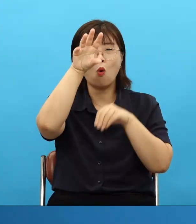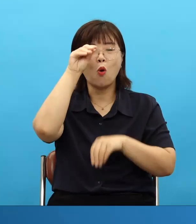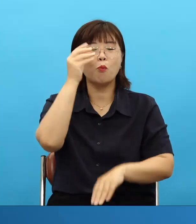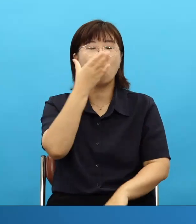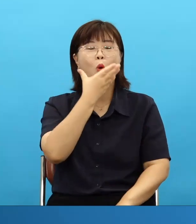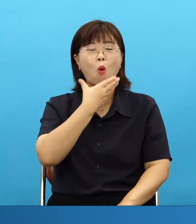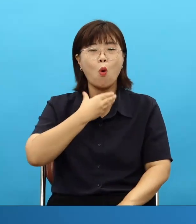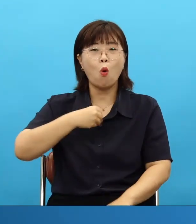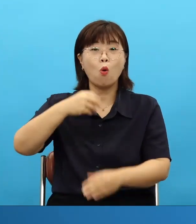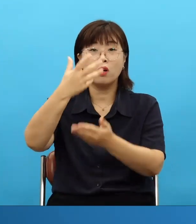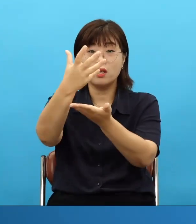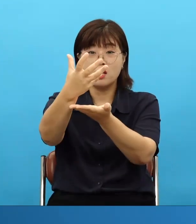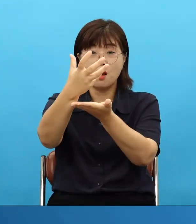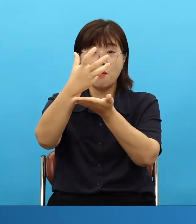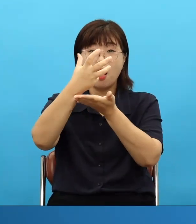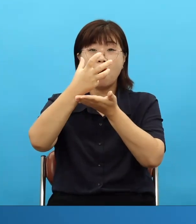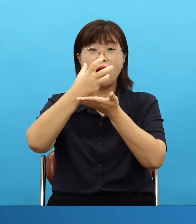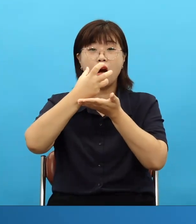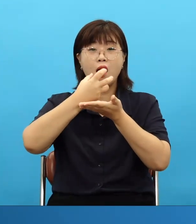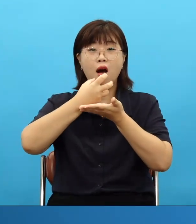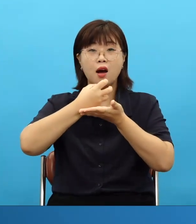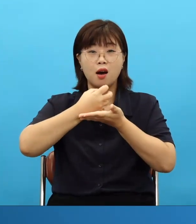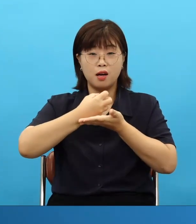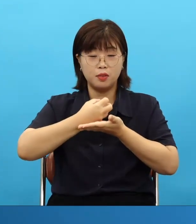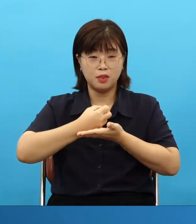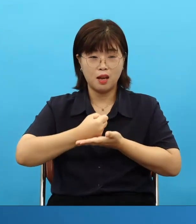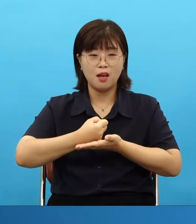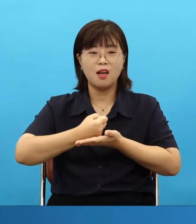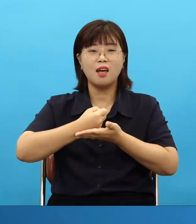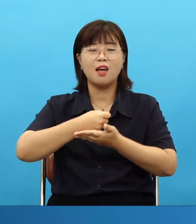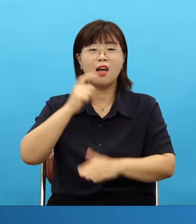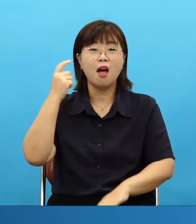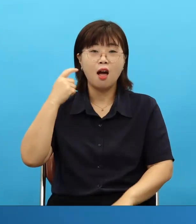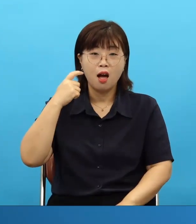듣고 보길 바래.